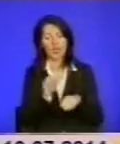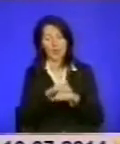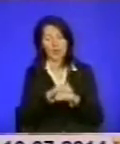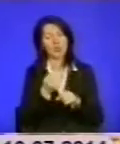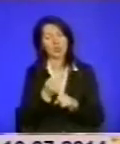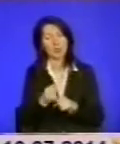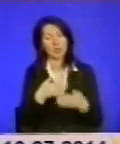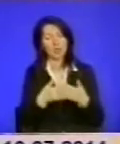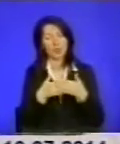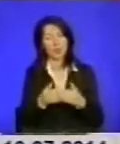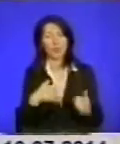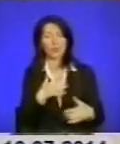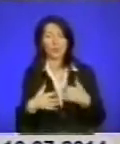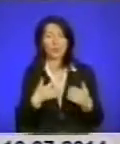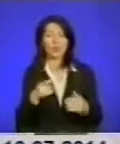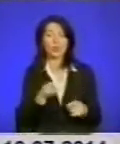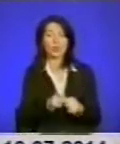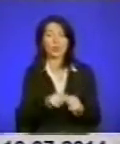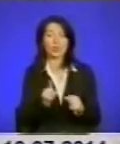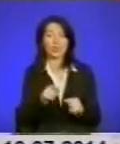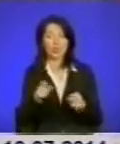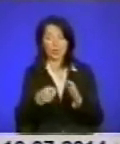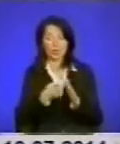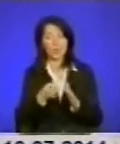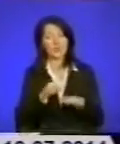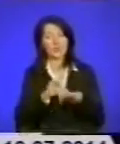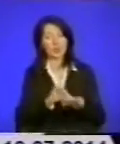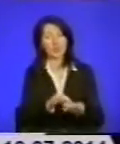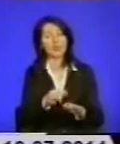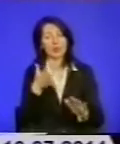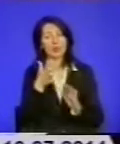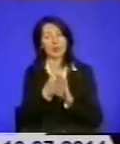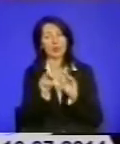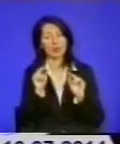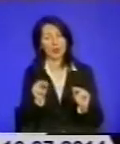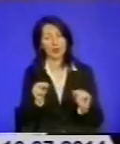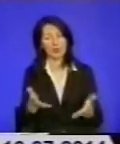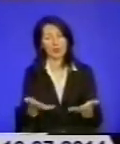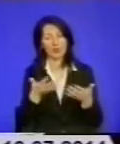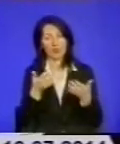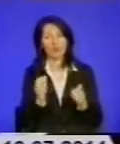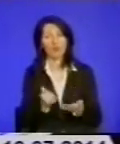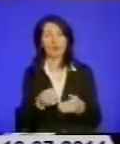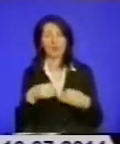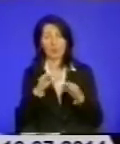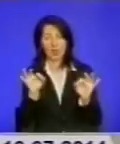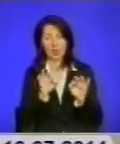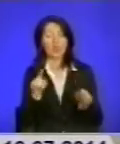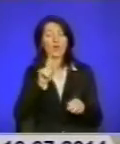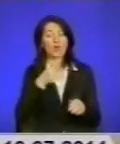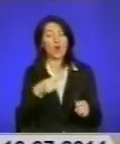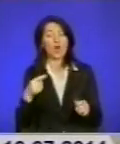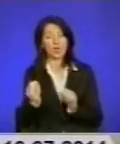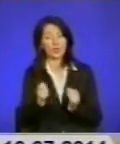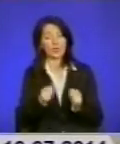змусили громаду потурбуватися про те, щоб слідство велося прозоро. Висунули вимоги керівництва обласної міліції.